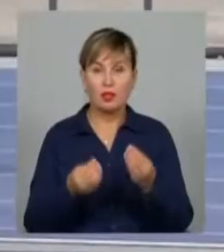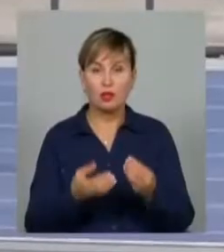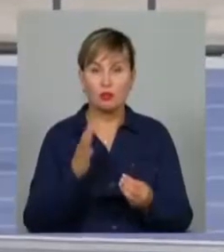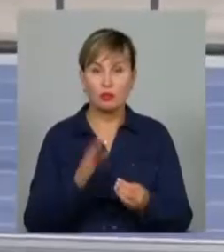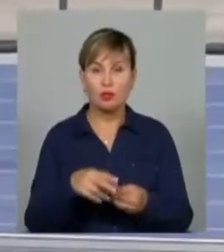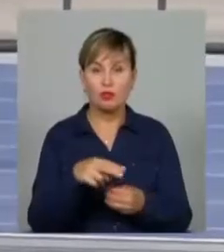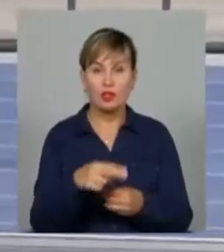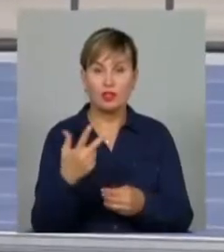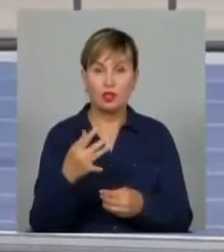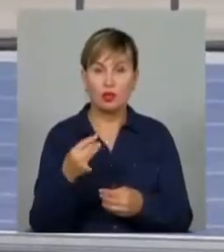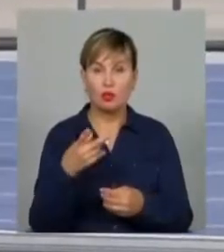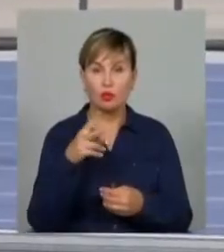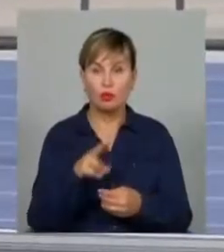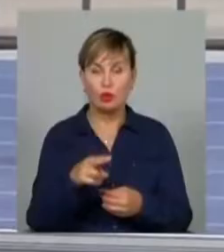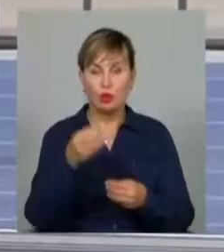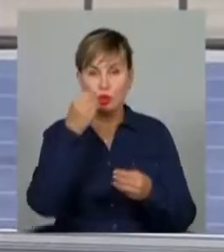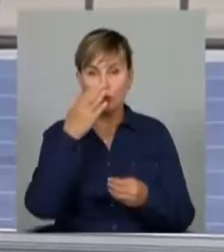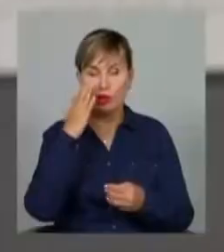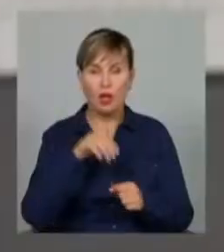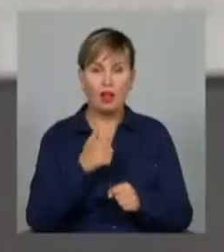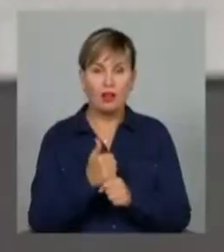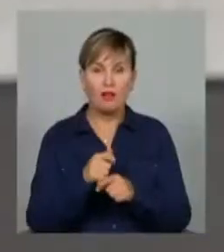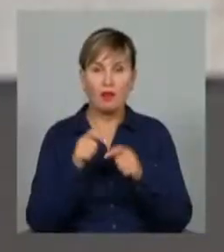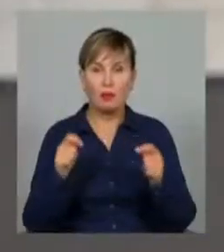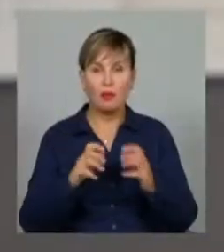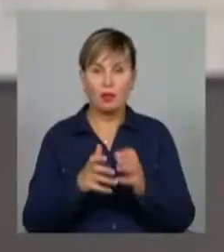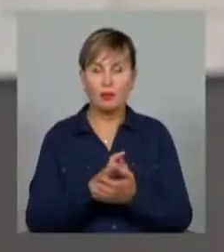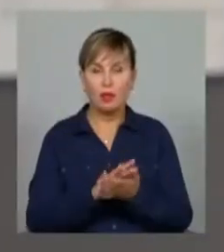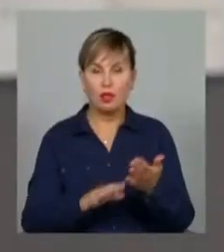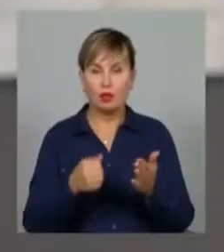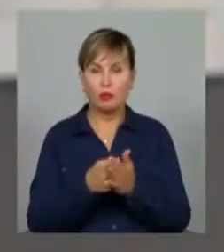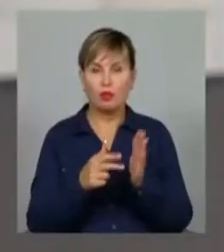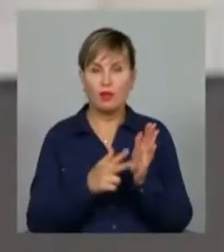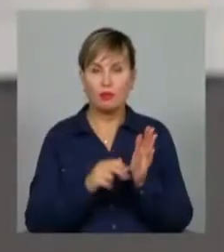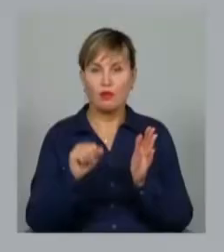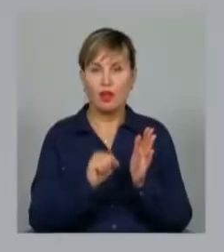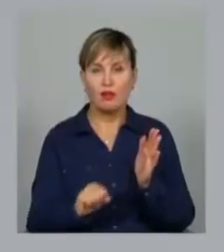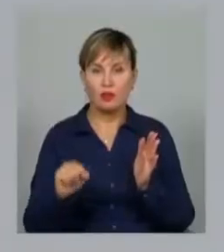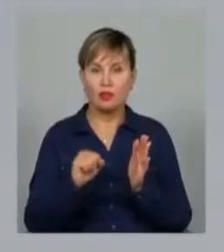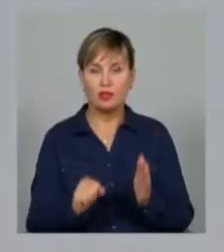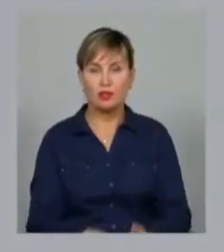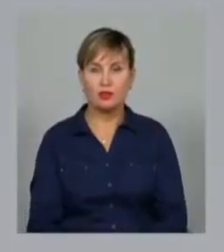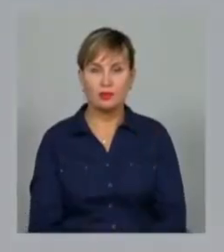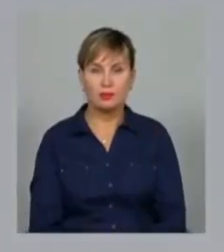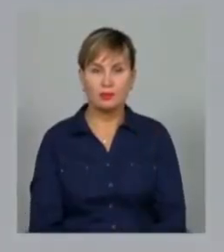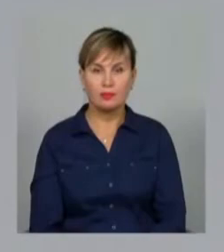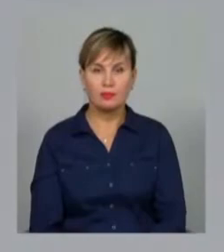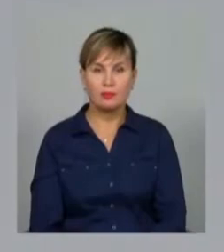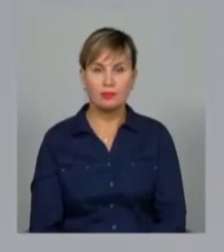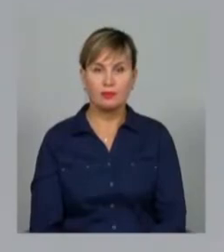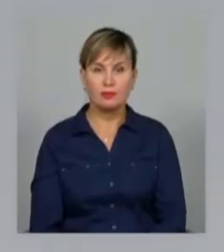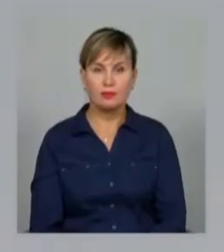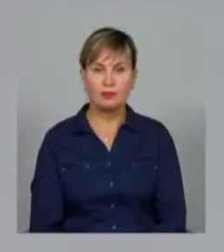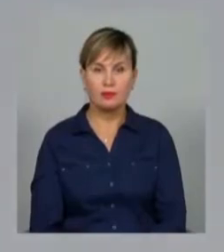состоится 23 июля в Токио. Главные старты планеты продлятся до 8 августа. Дамир Анитов, Ялкунжан